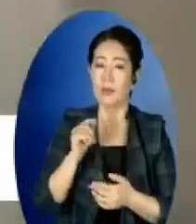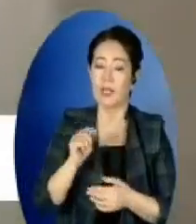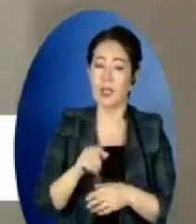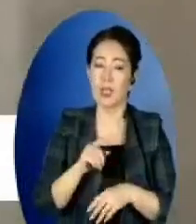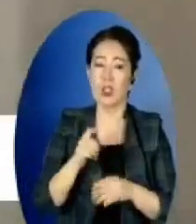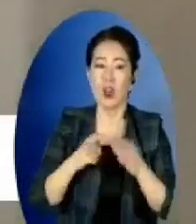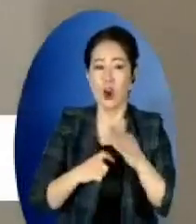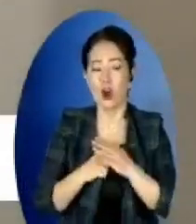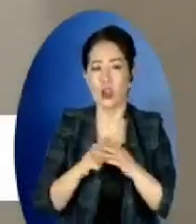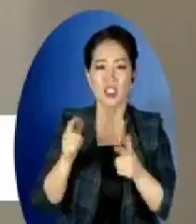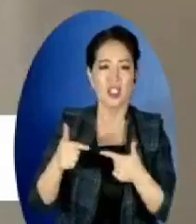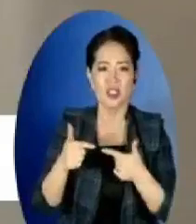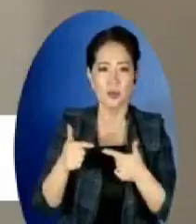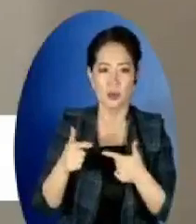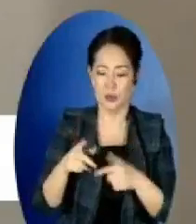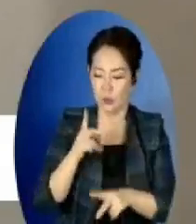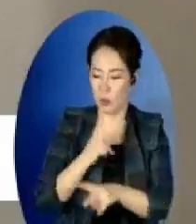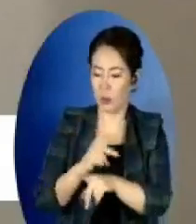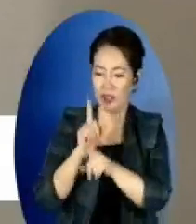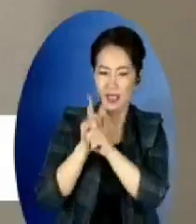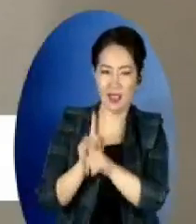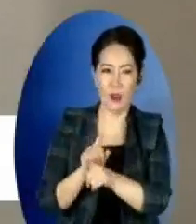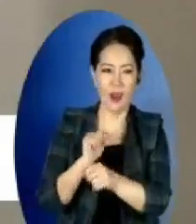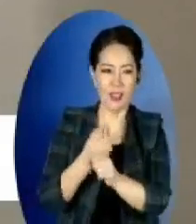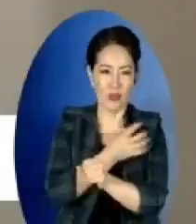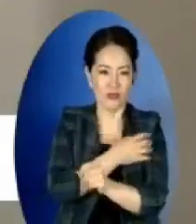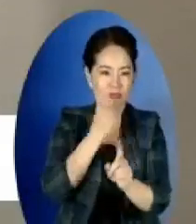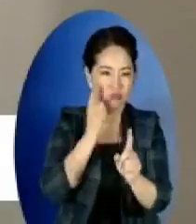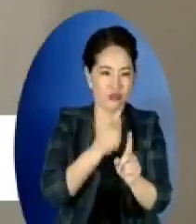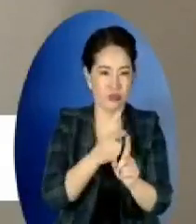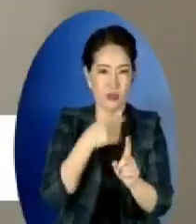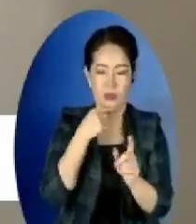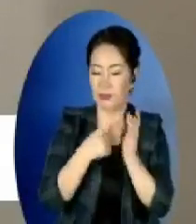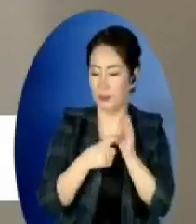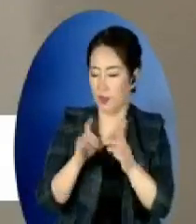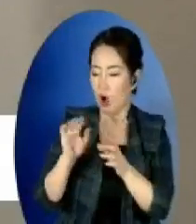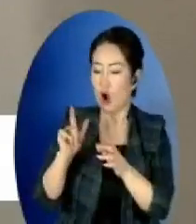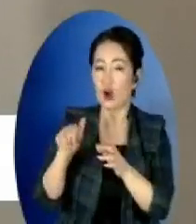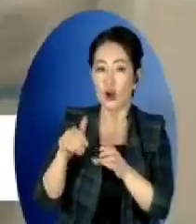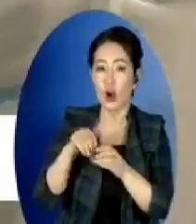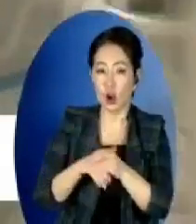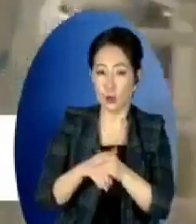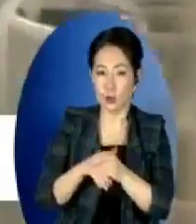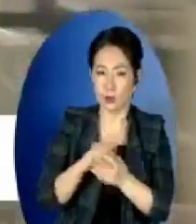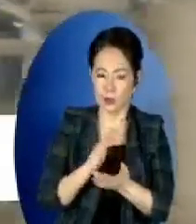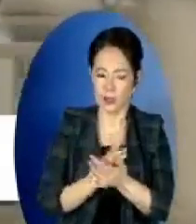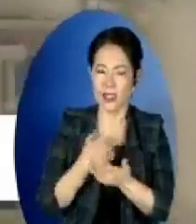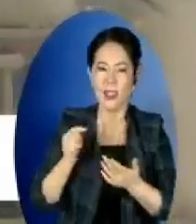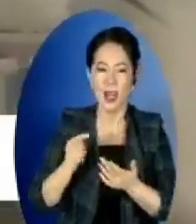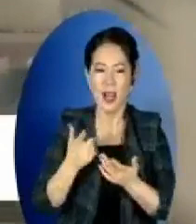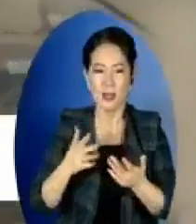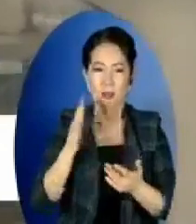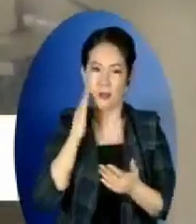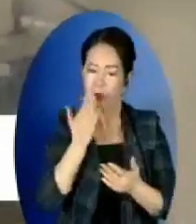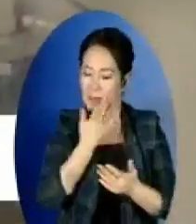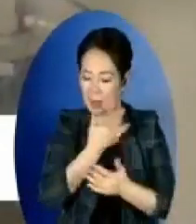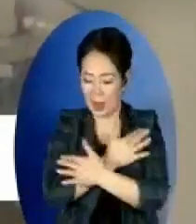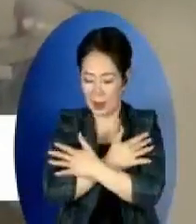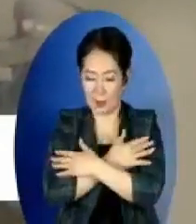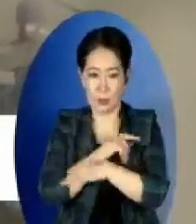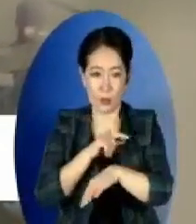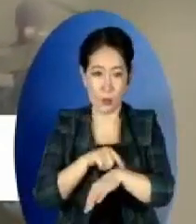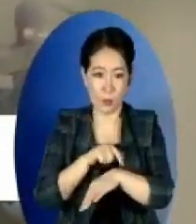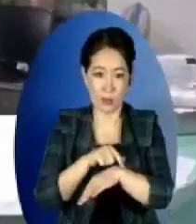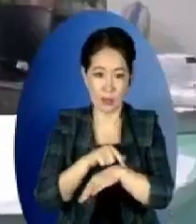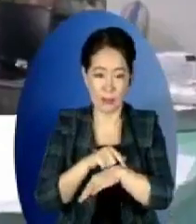энэ хоригийг эсэргүүцсэн хүнд хуулийн дагуу хариуцлага хүлээлгийг тухайч мөн энэ хоригт зааж өгсөн байна. За, учир нь цагаан сарын амралтын хугацаанд